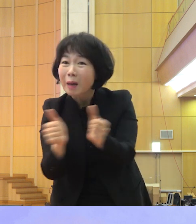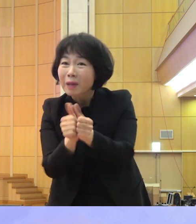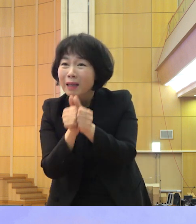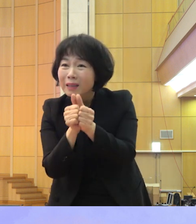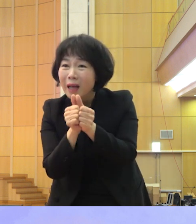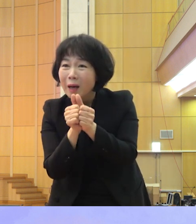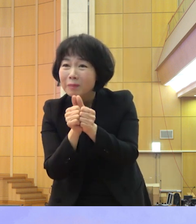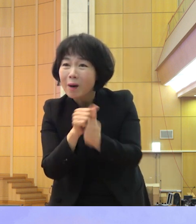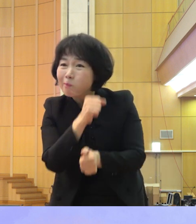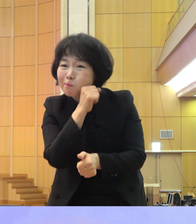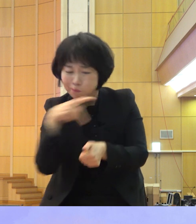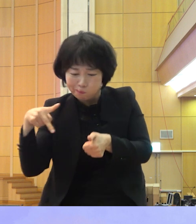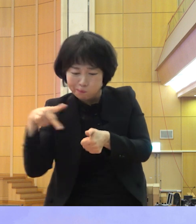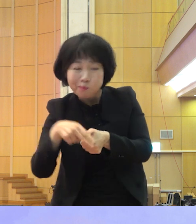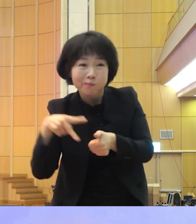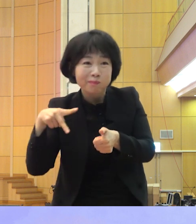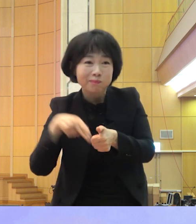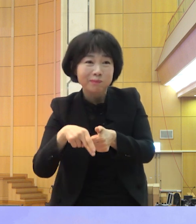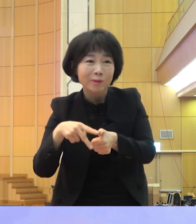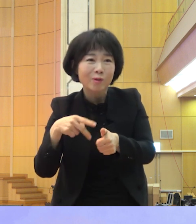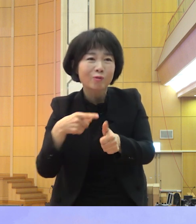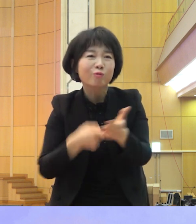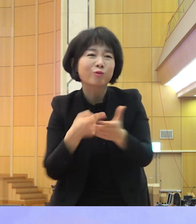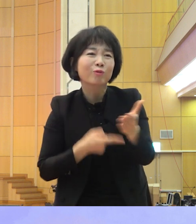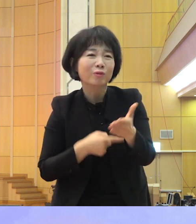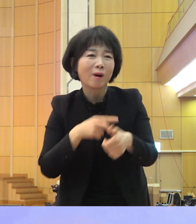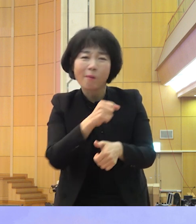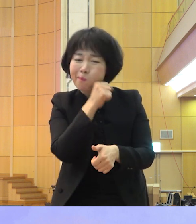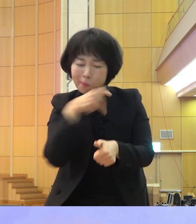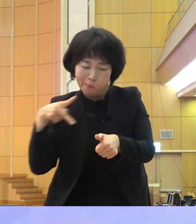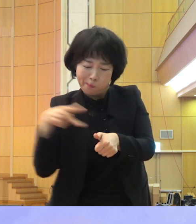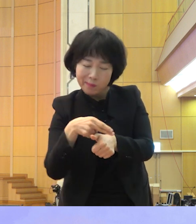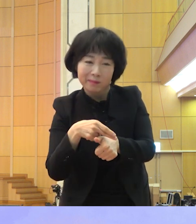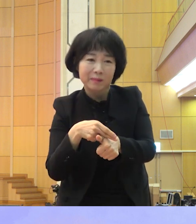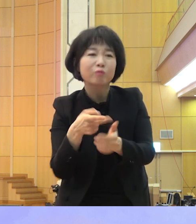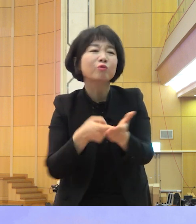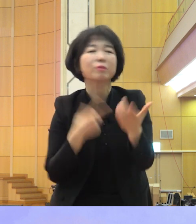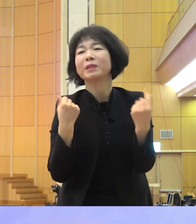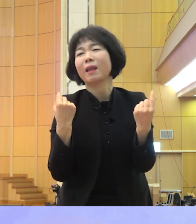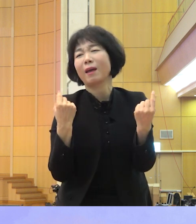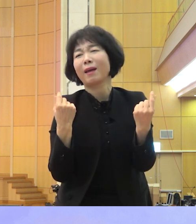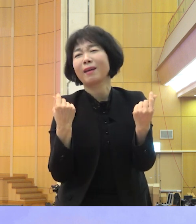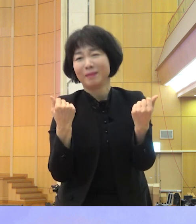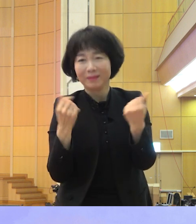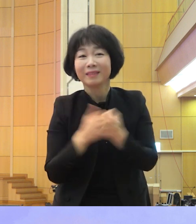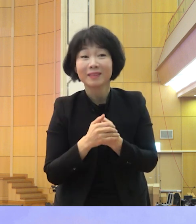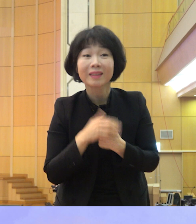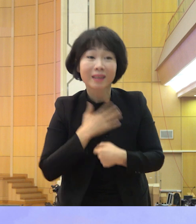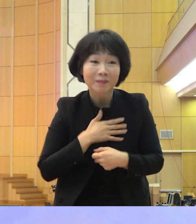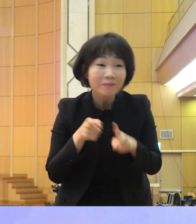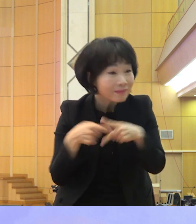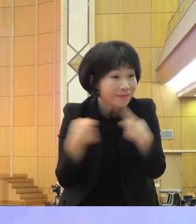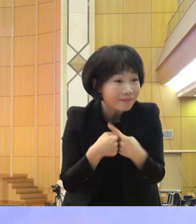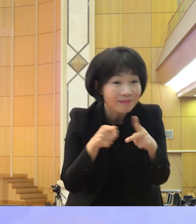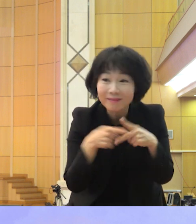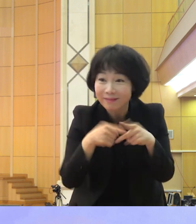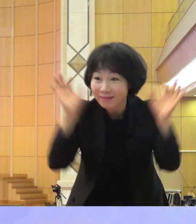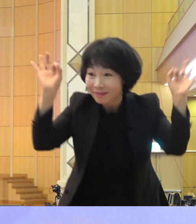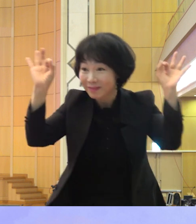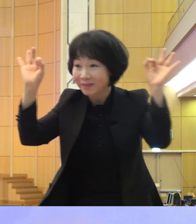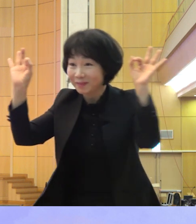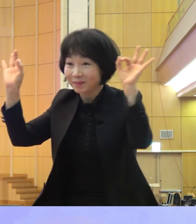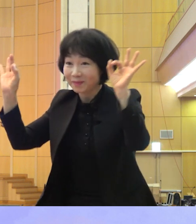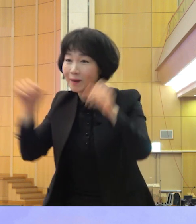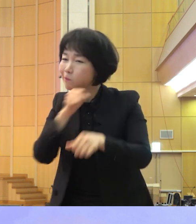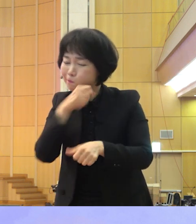포경수술입니다. 포경수술, 남자들이 받는 포경수술이죠. 더 이상 설명 안 해도 다 알기